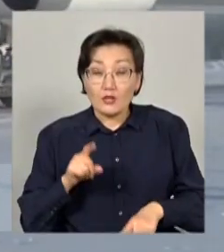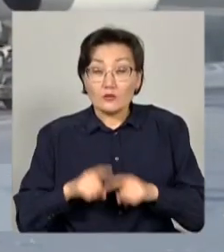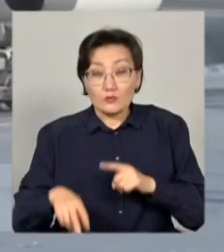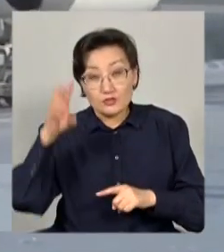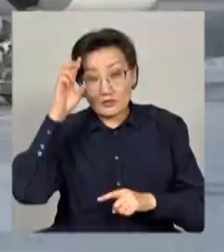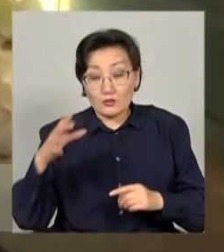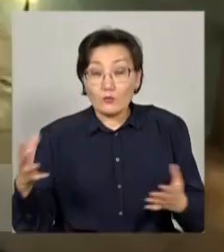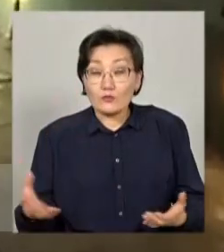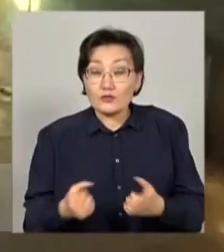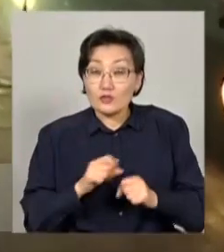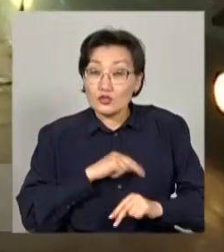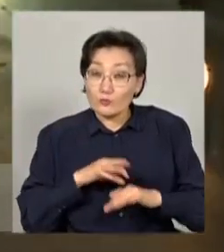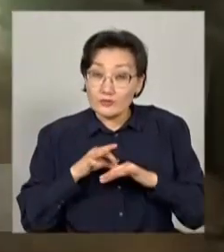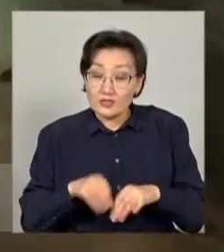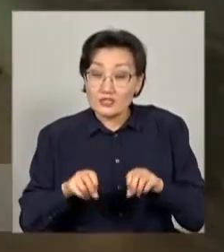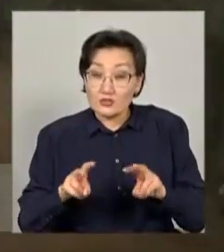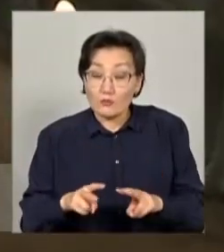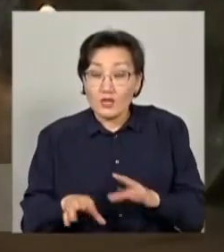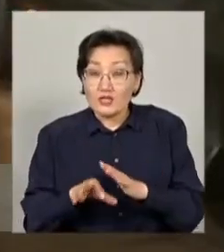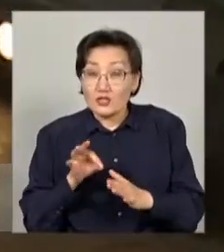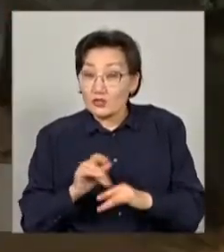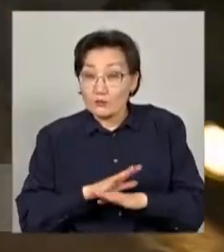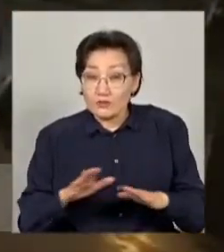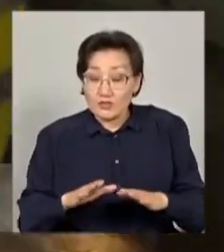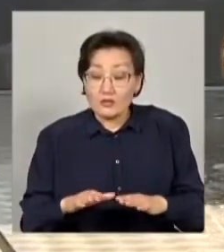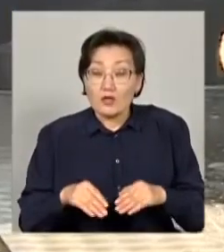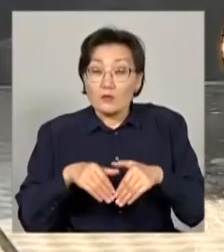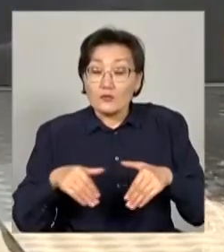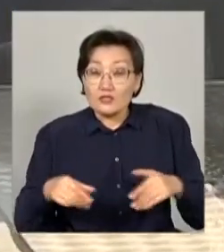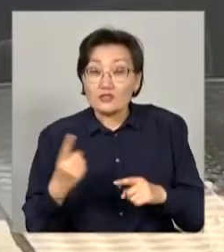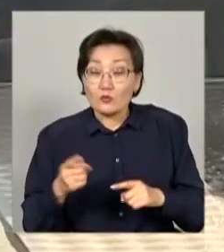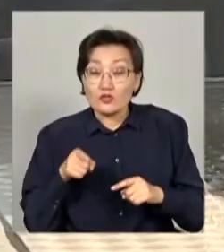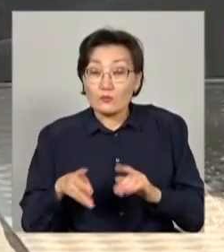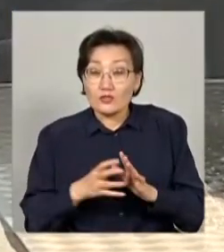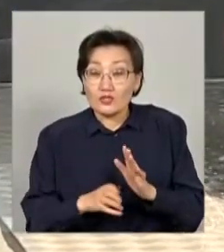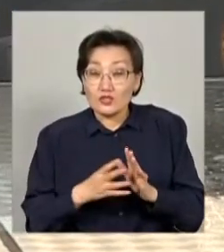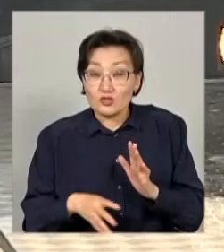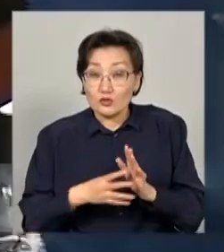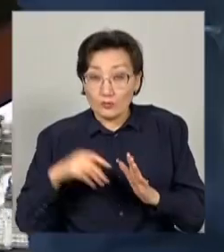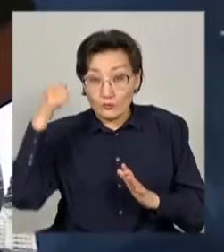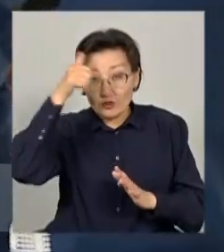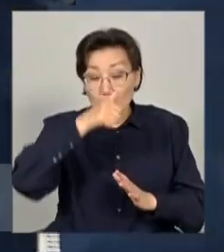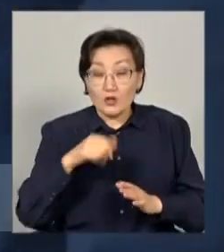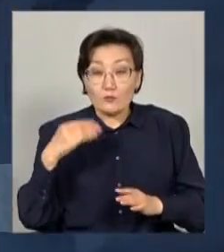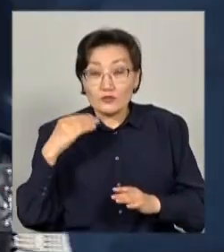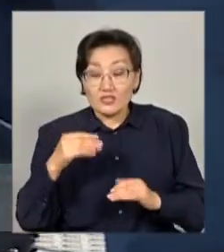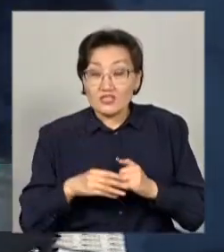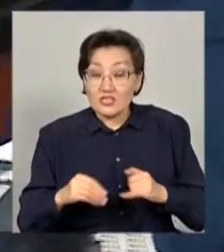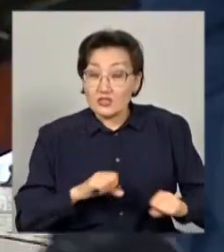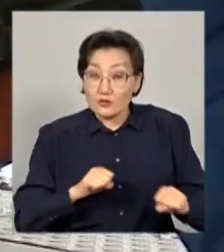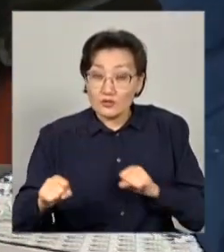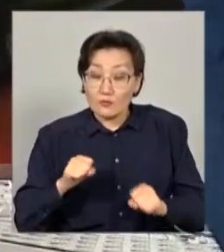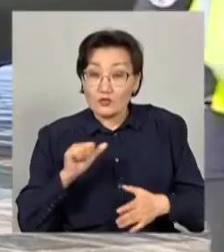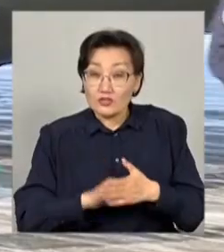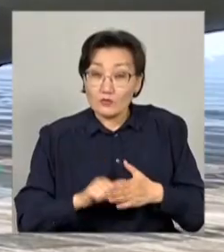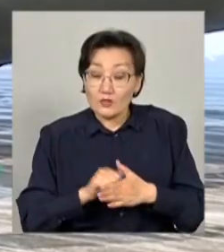елге құтқару жұмыстарын жүргізу үшін мамандар іріктелмеген. Сапта ең алдымен 1999 жылы Түркиядағы жер сілкінісінің